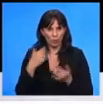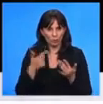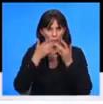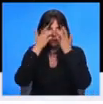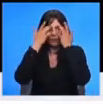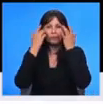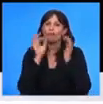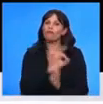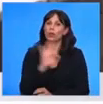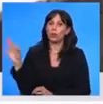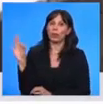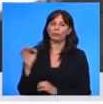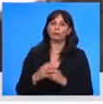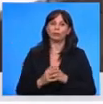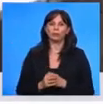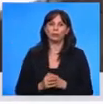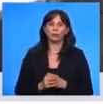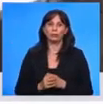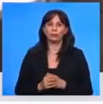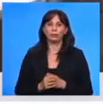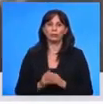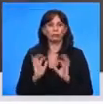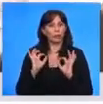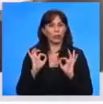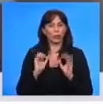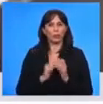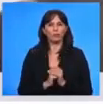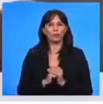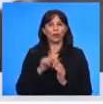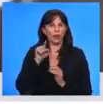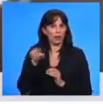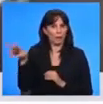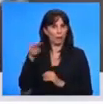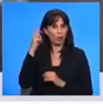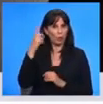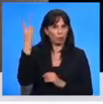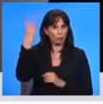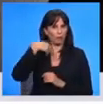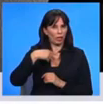אני מצוין. בסדר גמור. אתה במיל, אני מבינה.